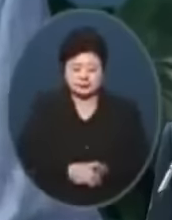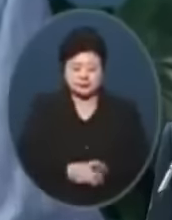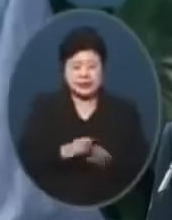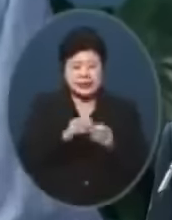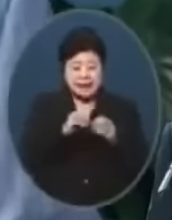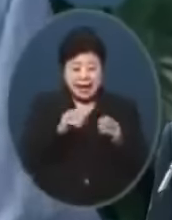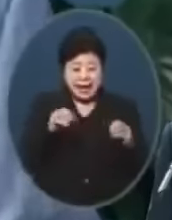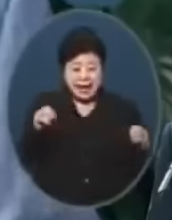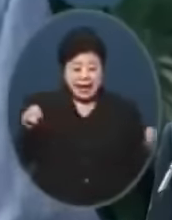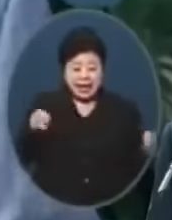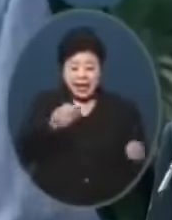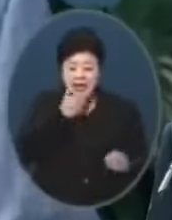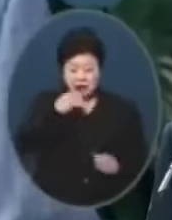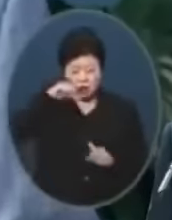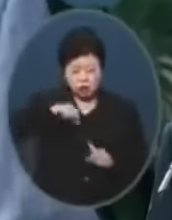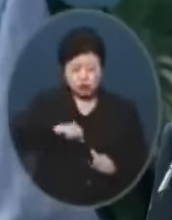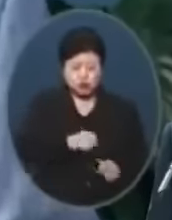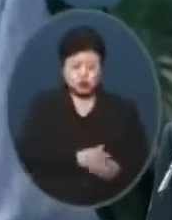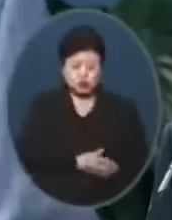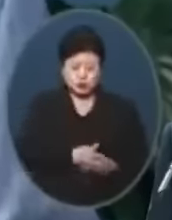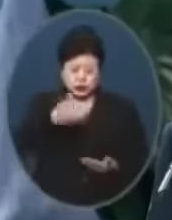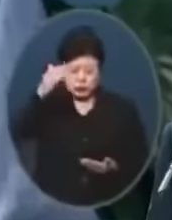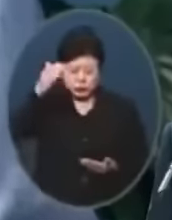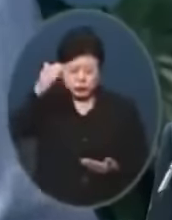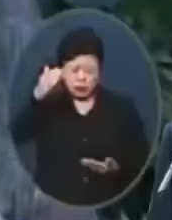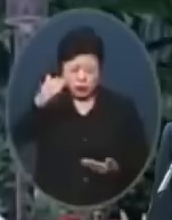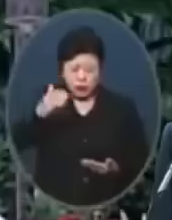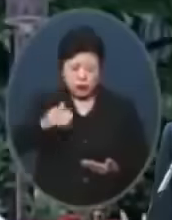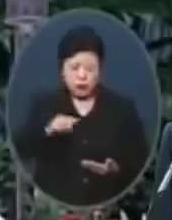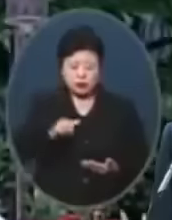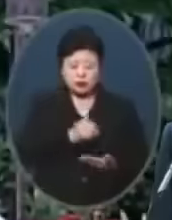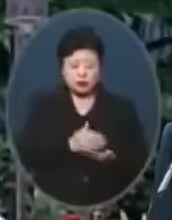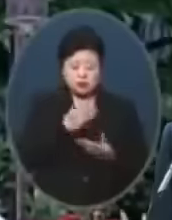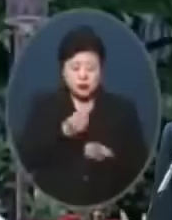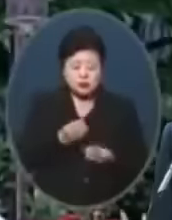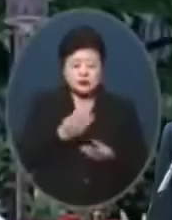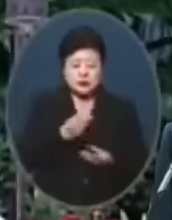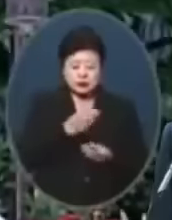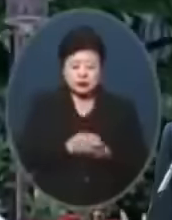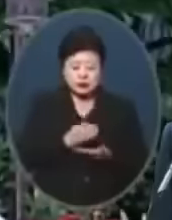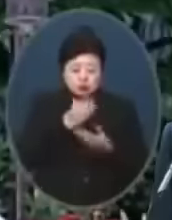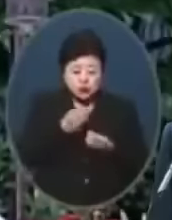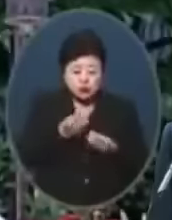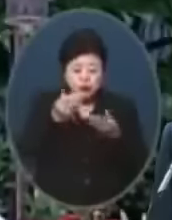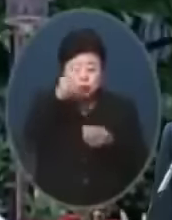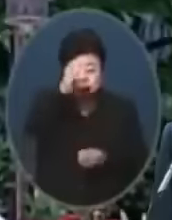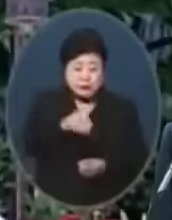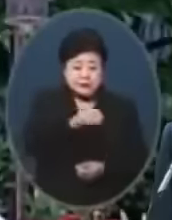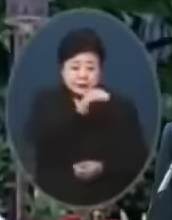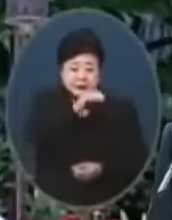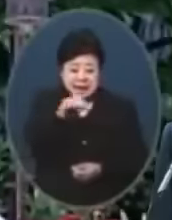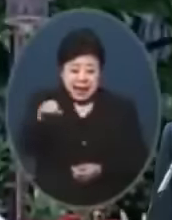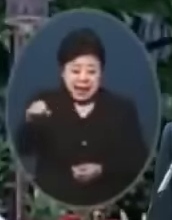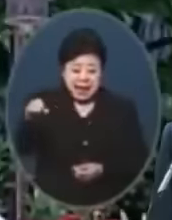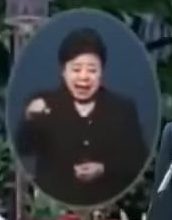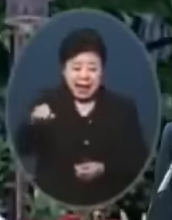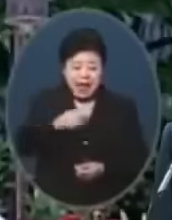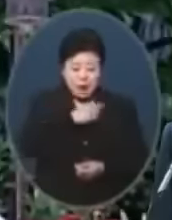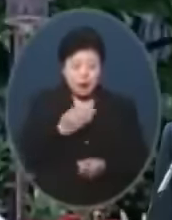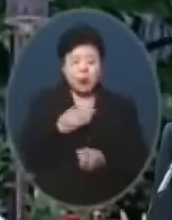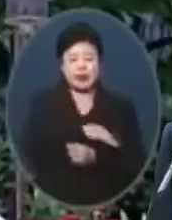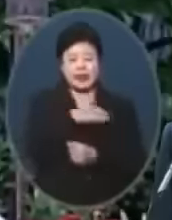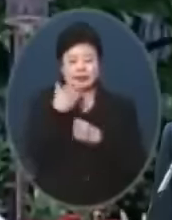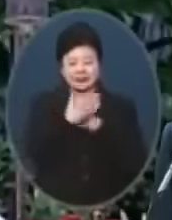땅에 저주를 피하시고 오중복음과 삼중축복의 십자가 보혈의